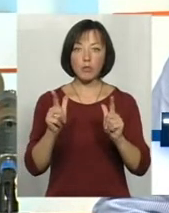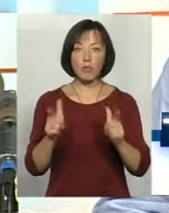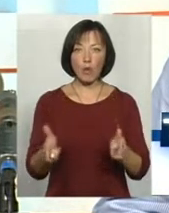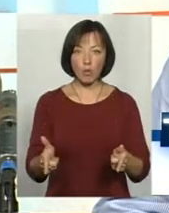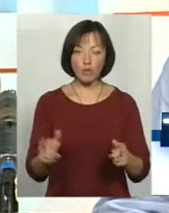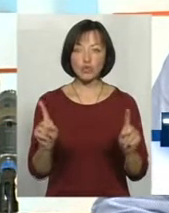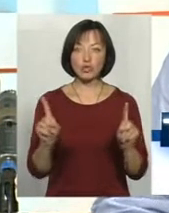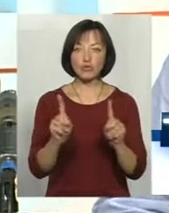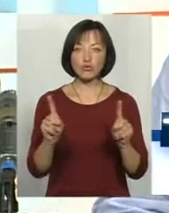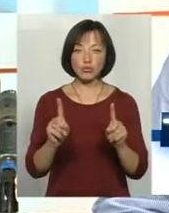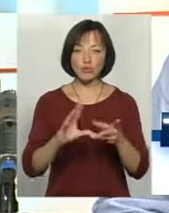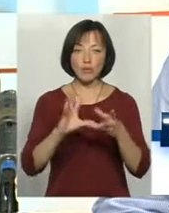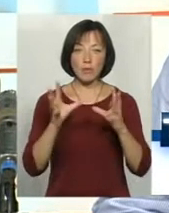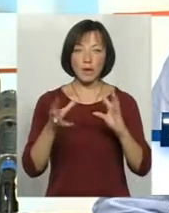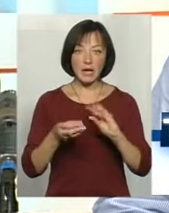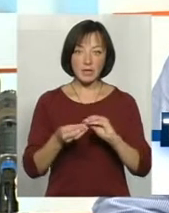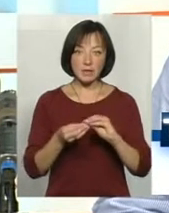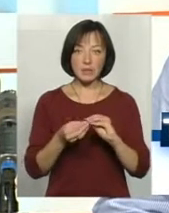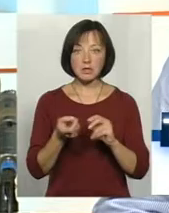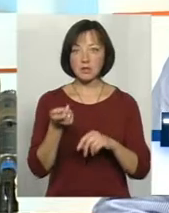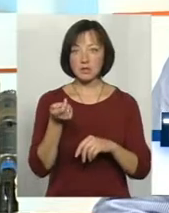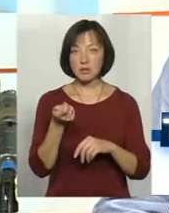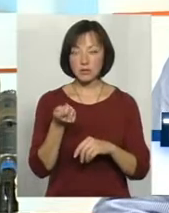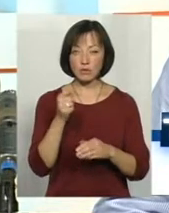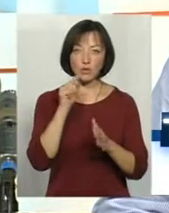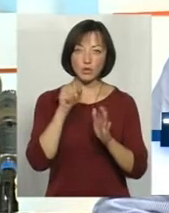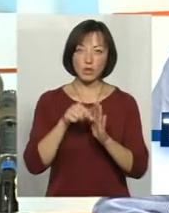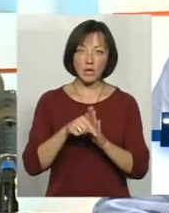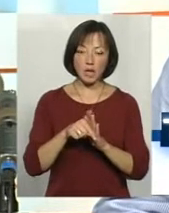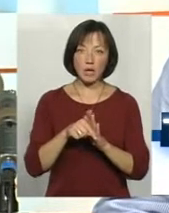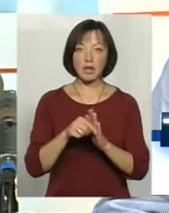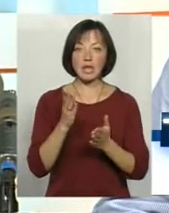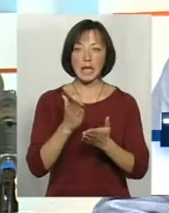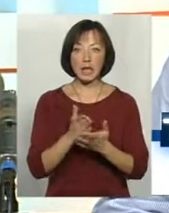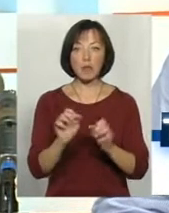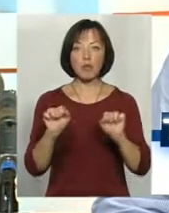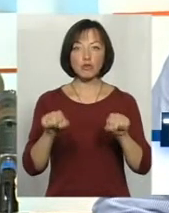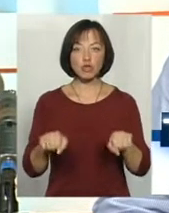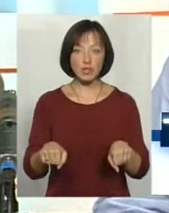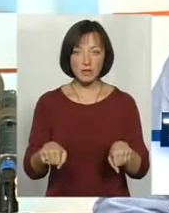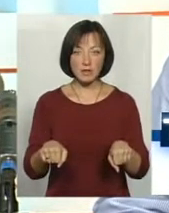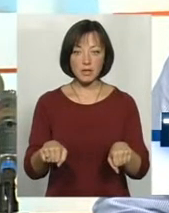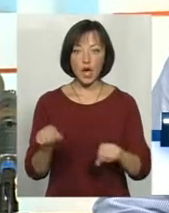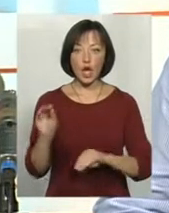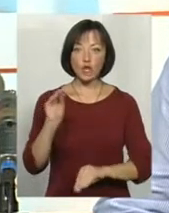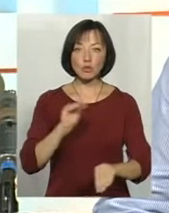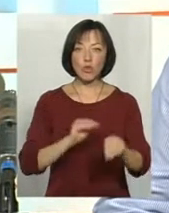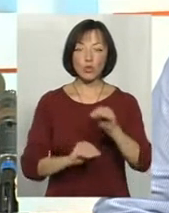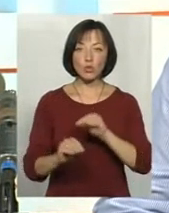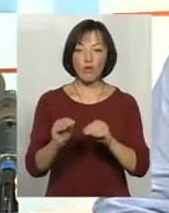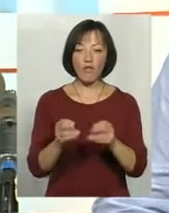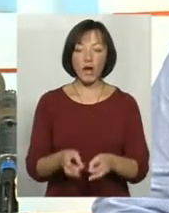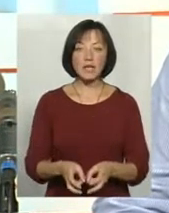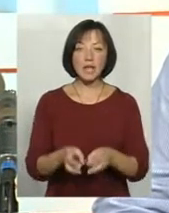в принципі за незначного втручання є можливість змонтувати ліфт.